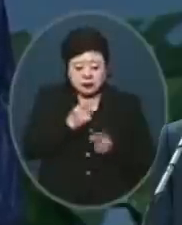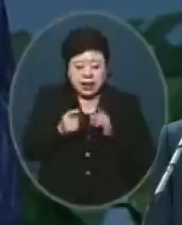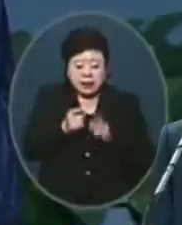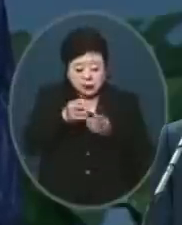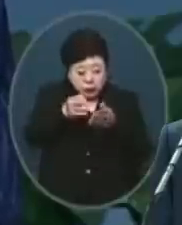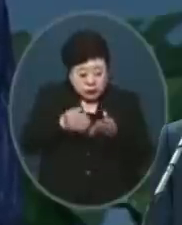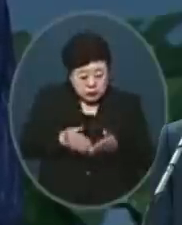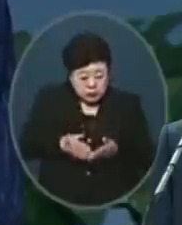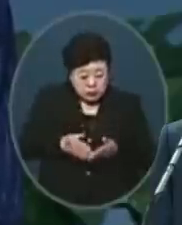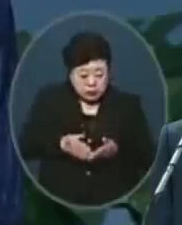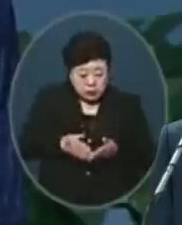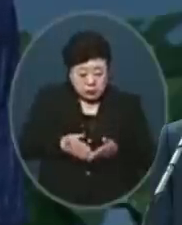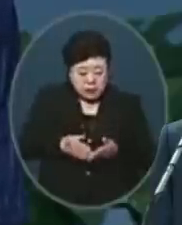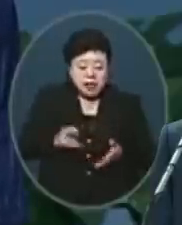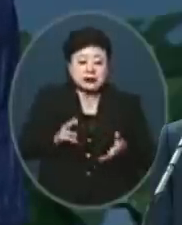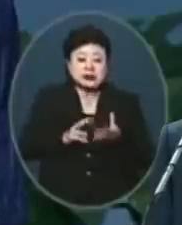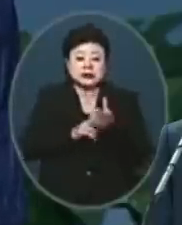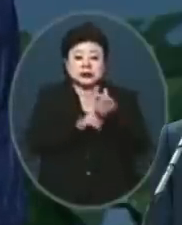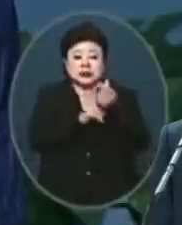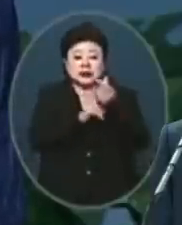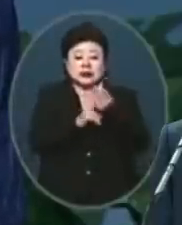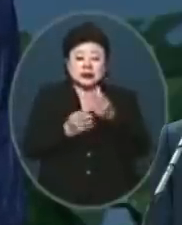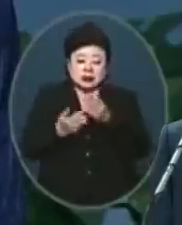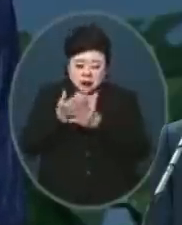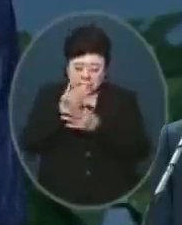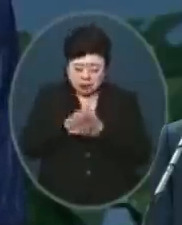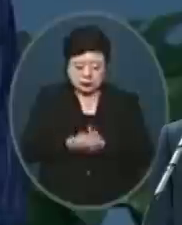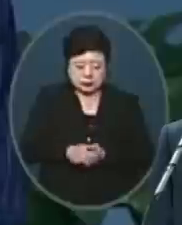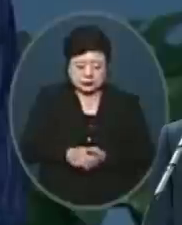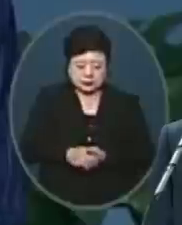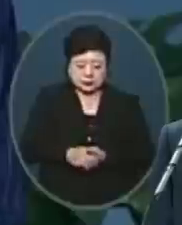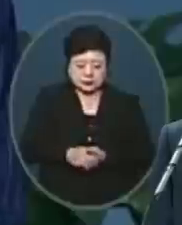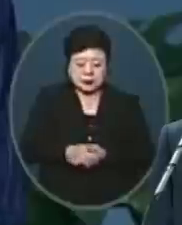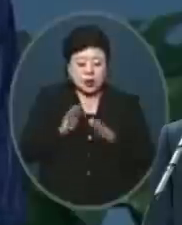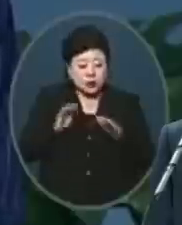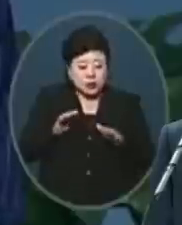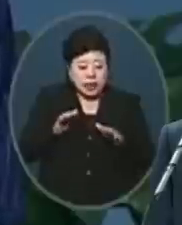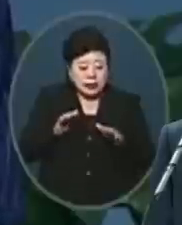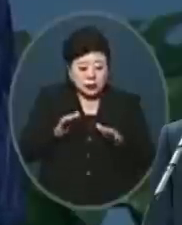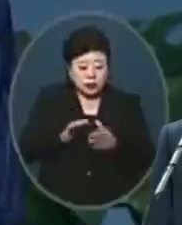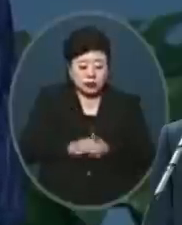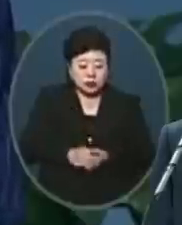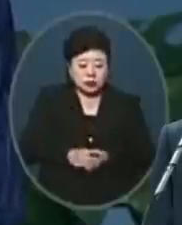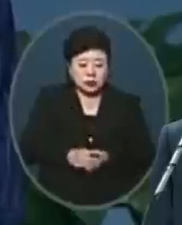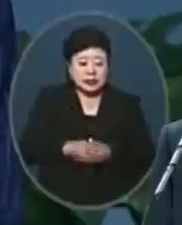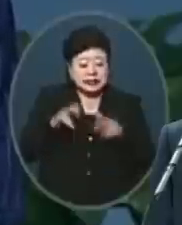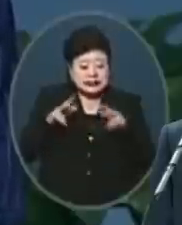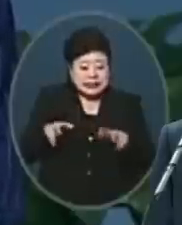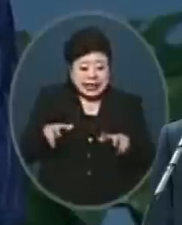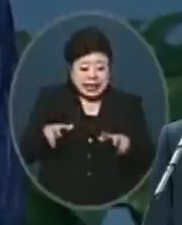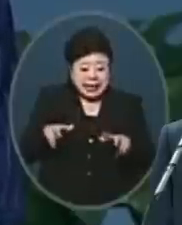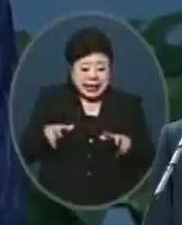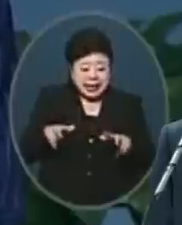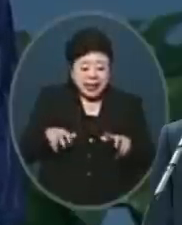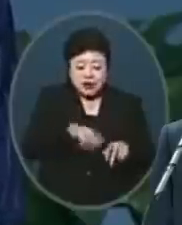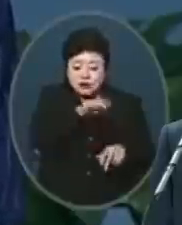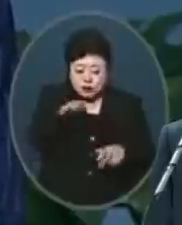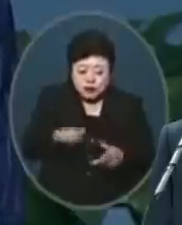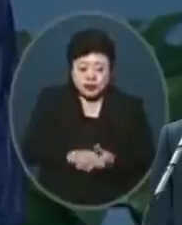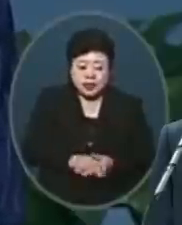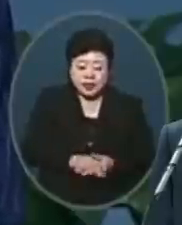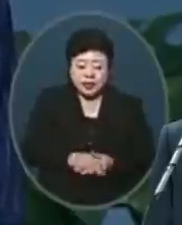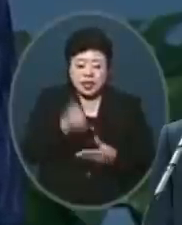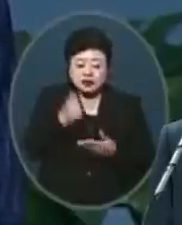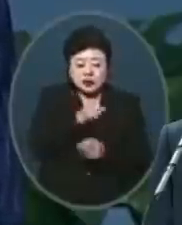통해서 기적이 일어난 것입니다. 오늘날도 이제 우리가